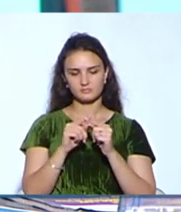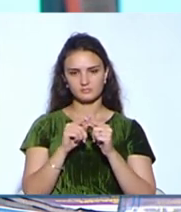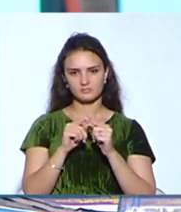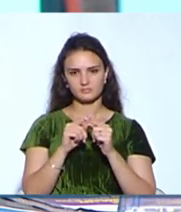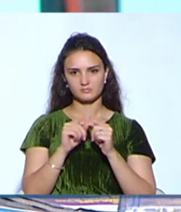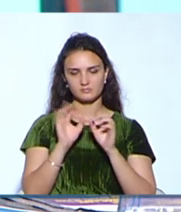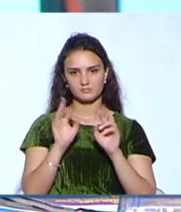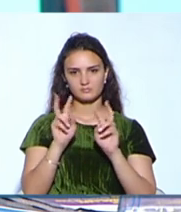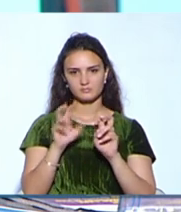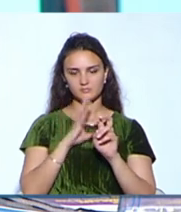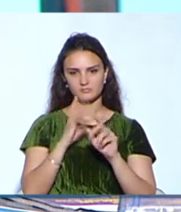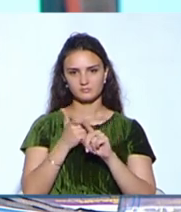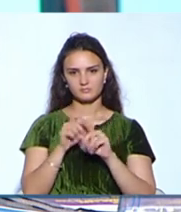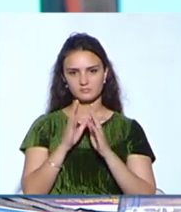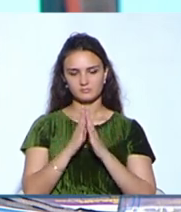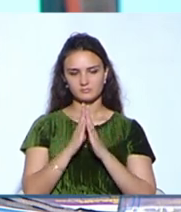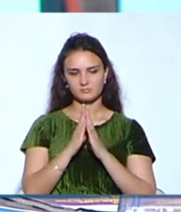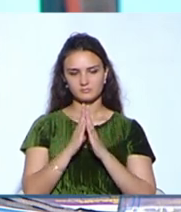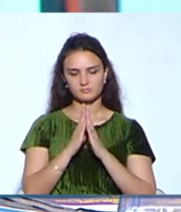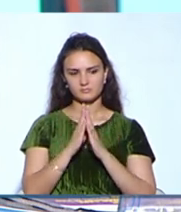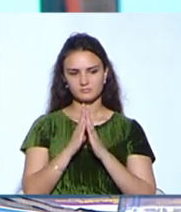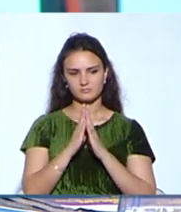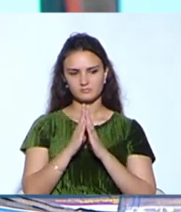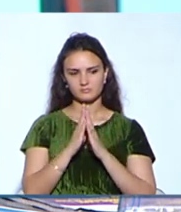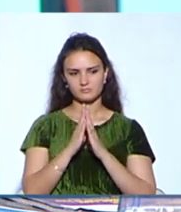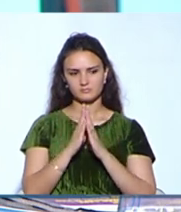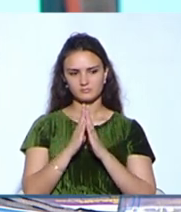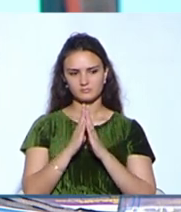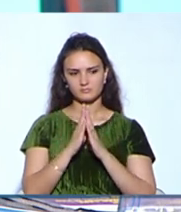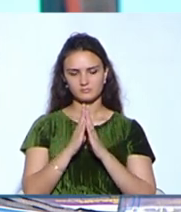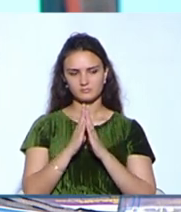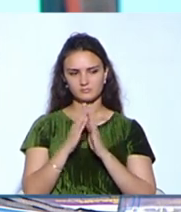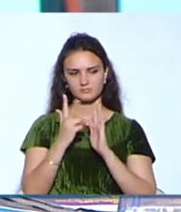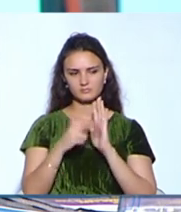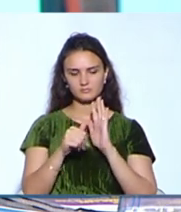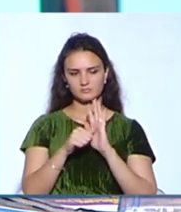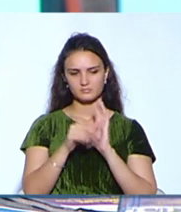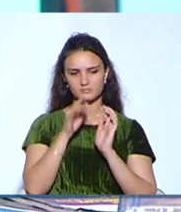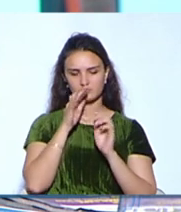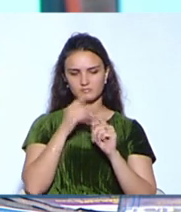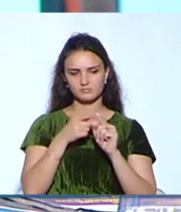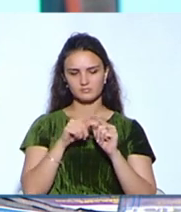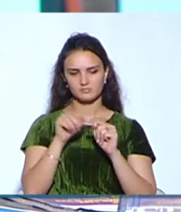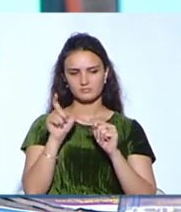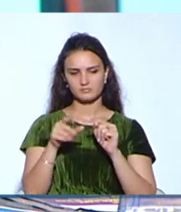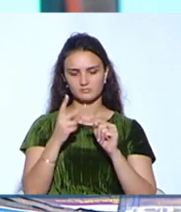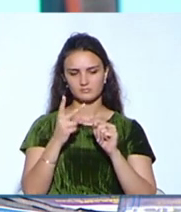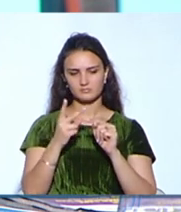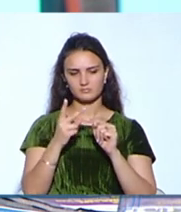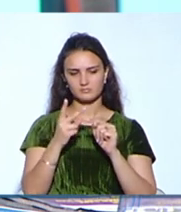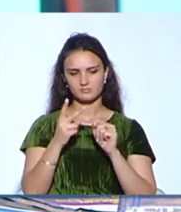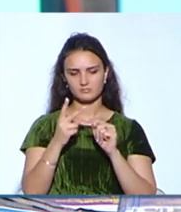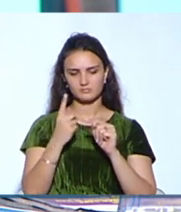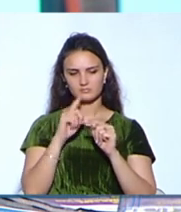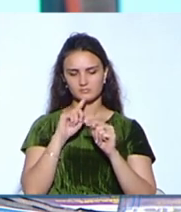თემა არ იყოს, მაგრამ ძალიან გთხოვთ. საცოლე მაწვილი 36 წლის, ეხლა